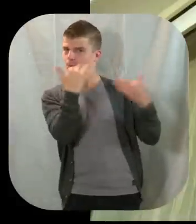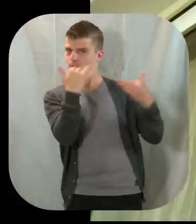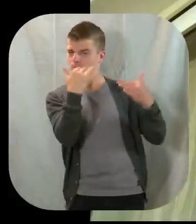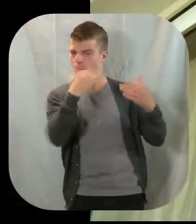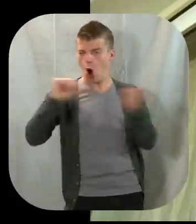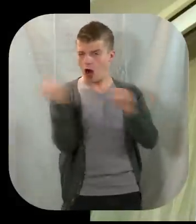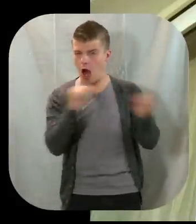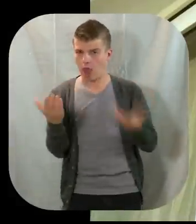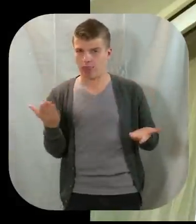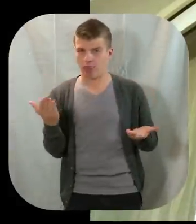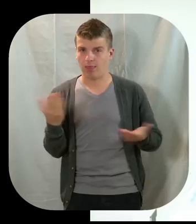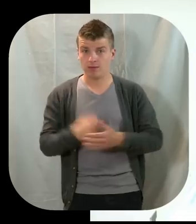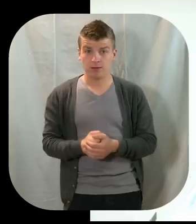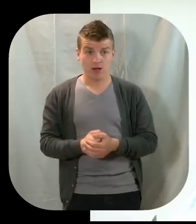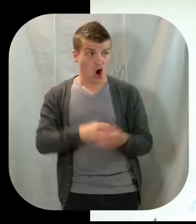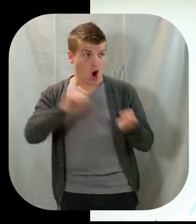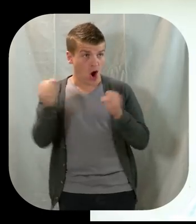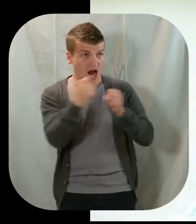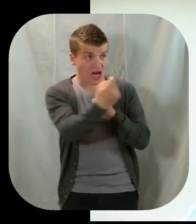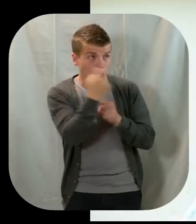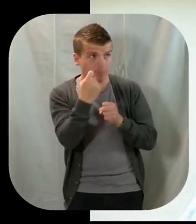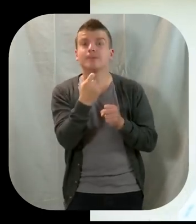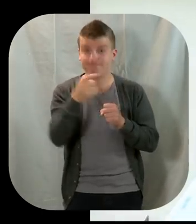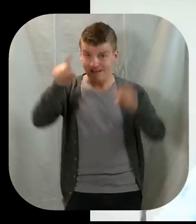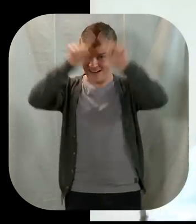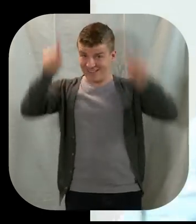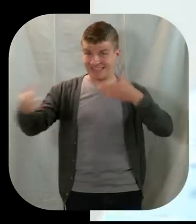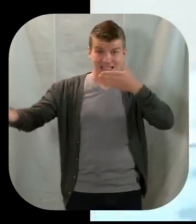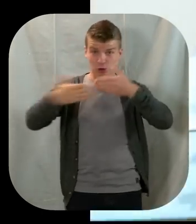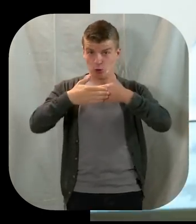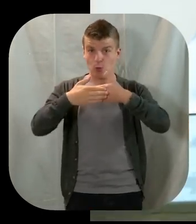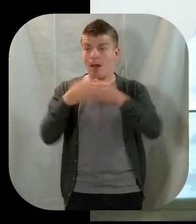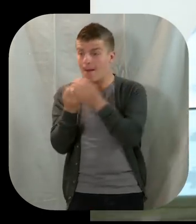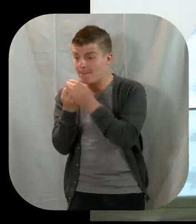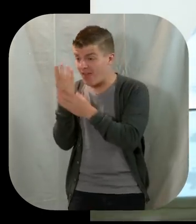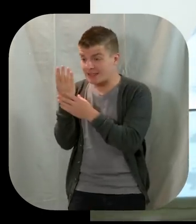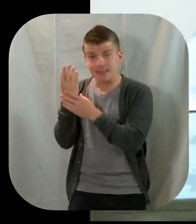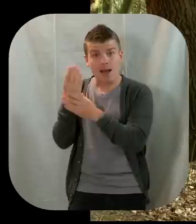Wenn ein Orkan im Anmarsch ist, also Fenster zumachen, Balkonpflanzen sichern